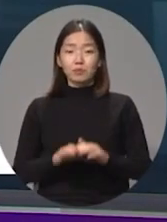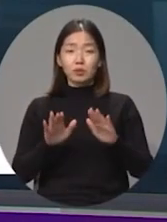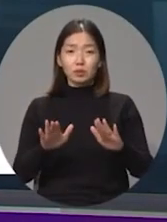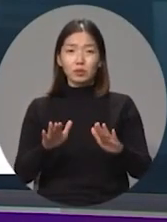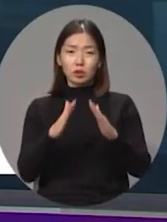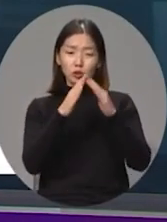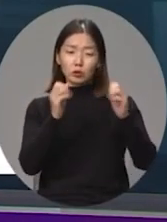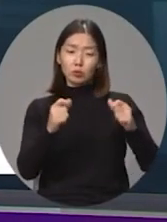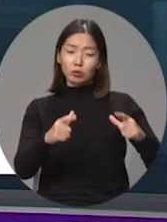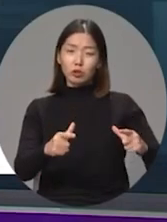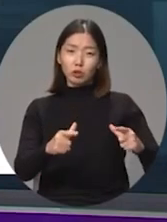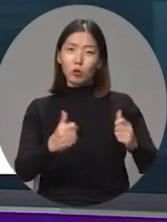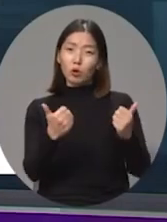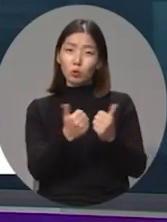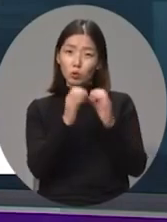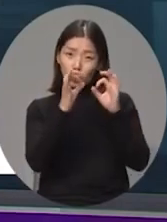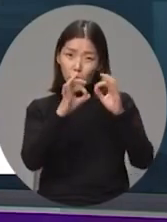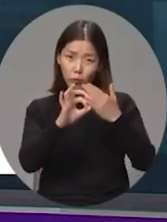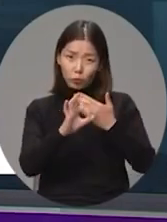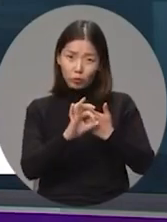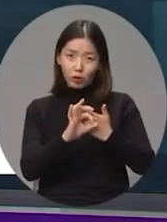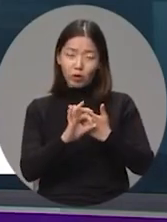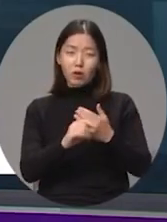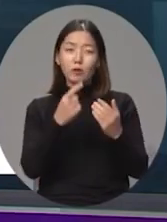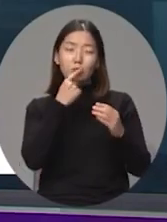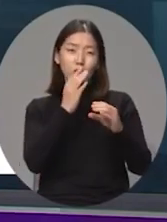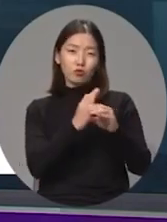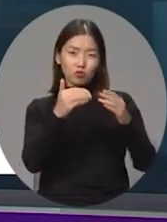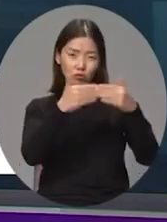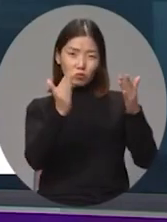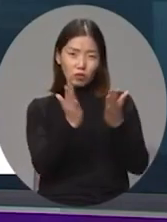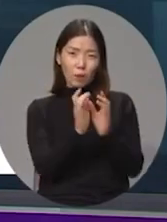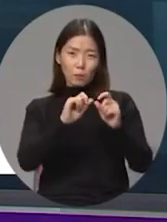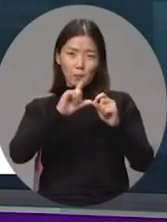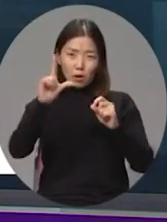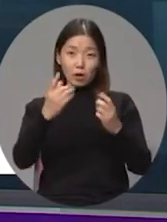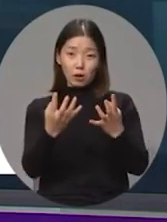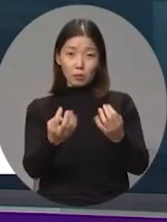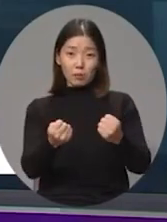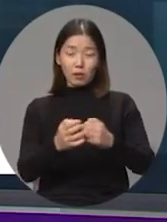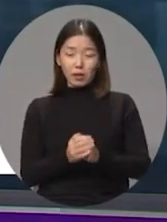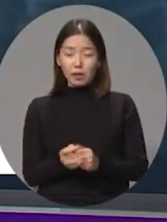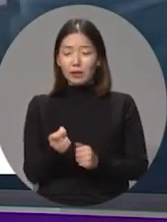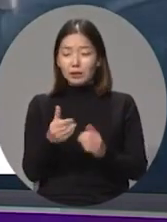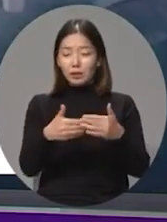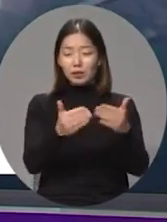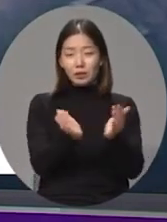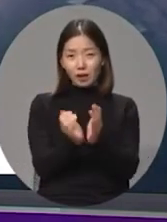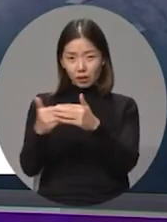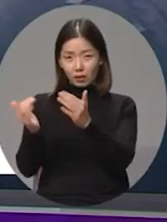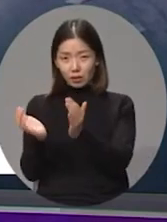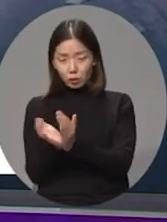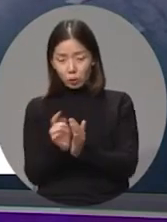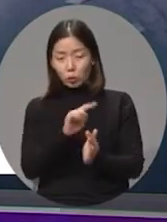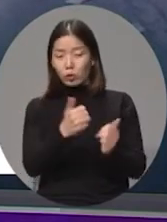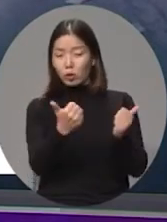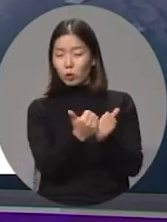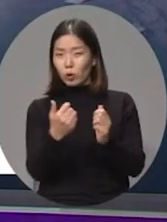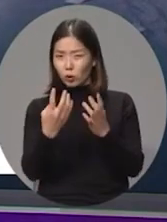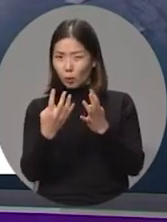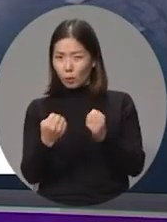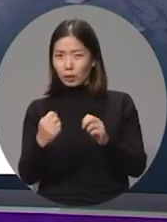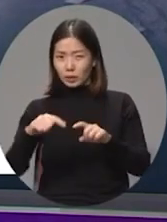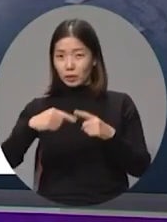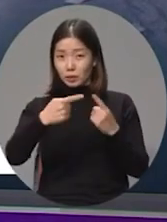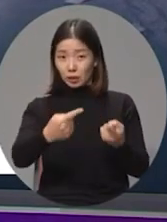현재 전북지역 기초의회는 사실상 민주당 독점 구조인데요. 소수 정당들도 기초의회에 더